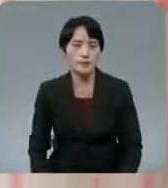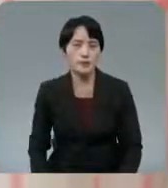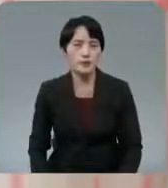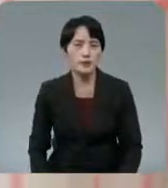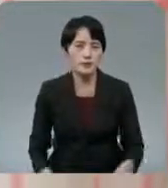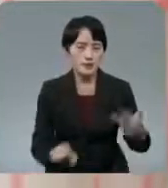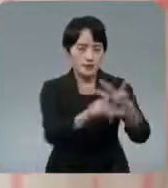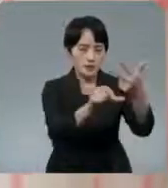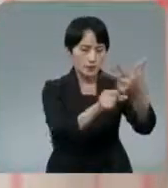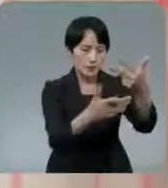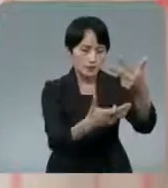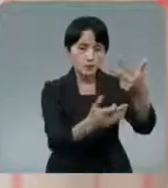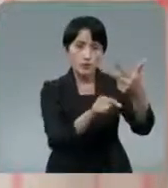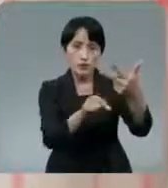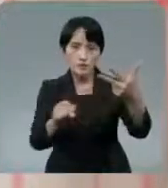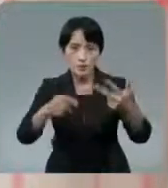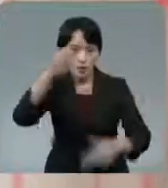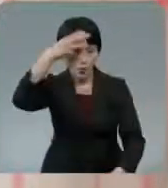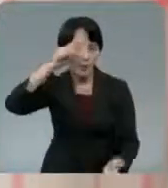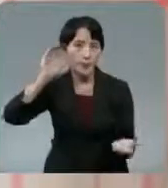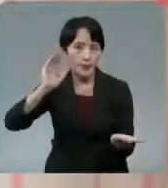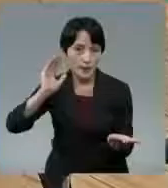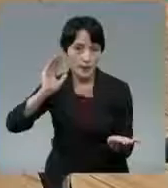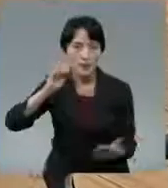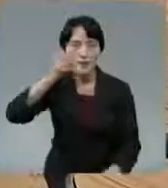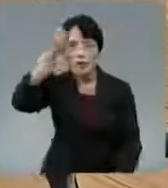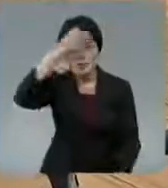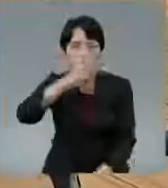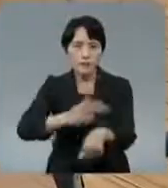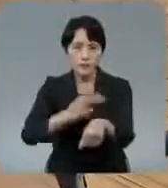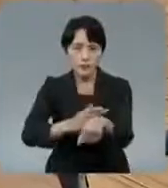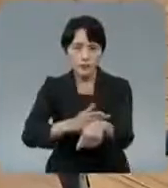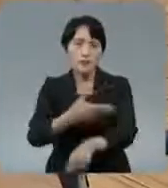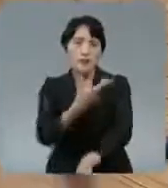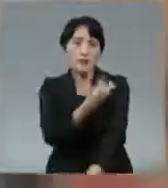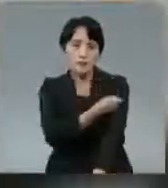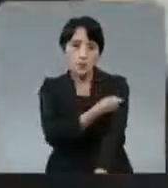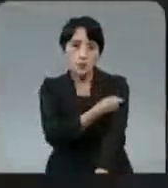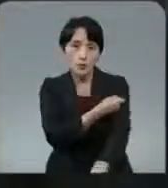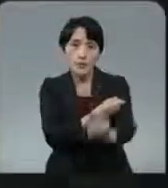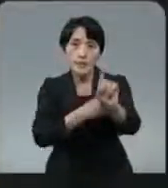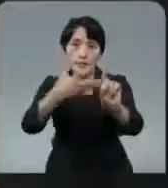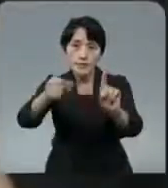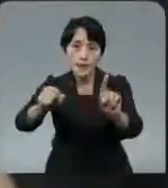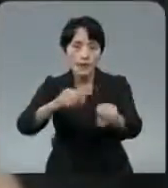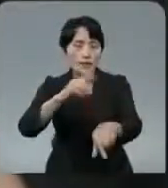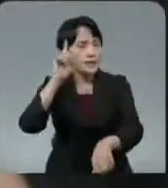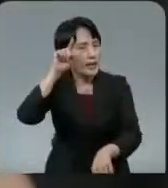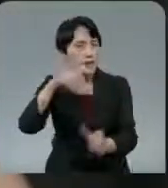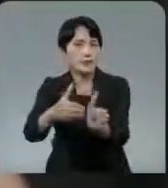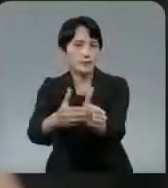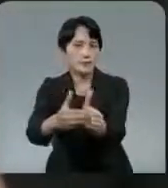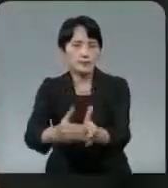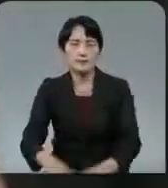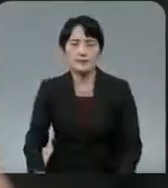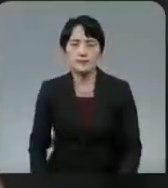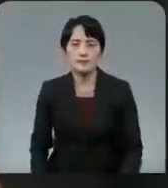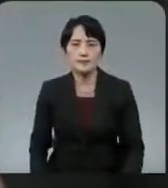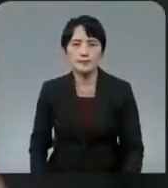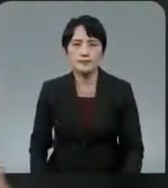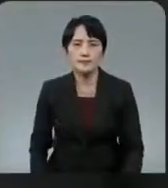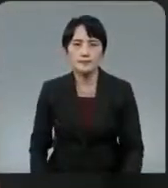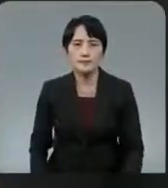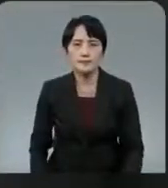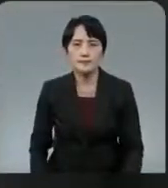die regierung will am freitag im pläne für den august vorstellen einschließlich des plans für die impfung der